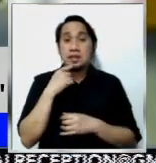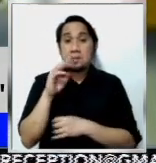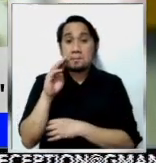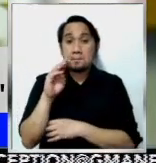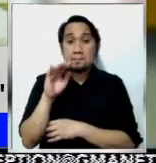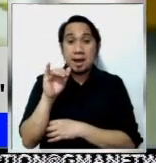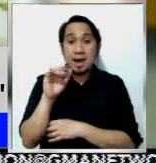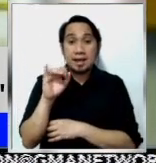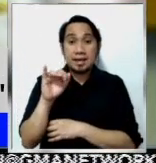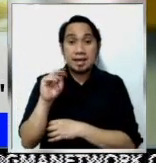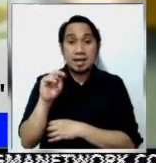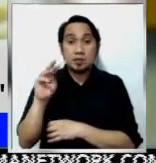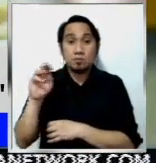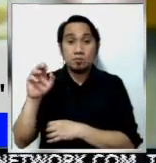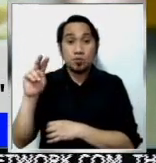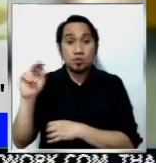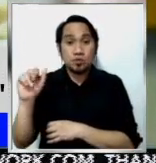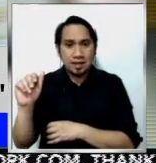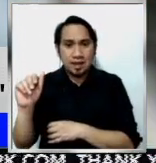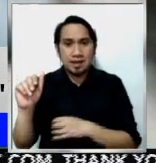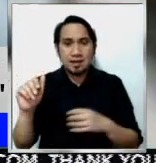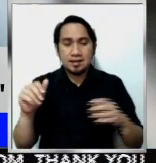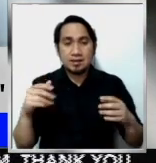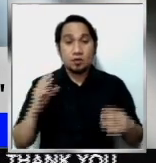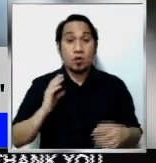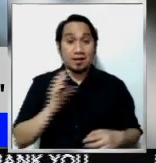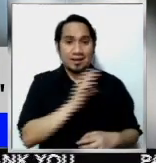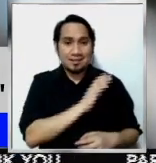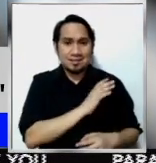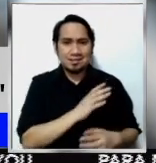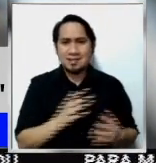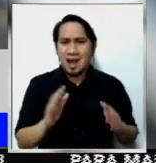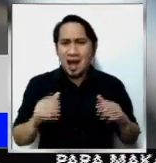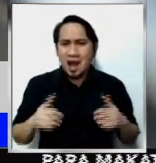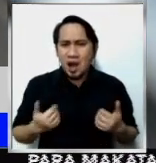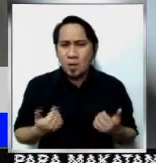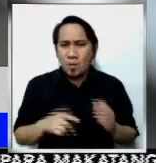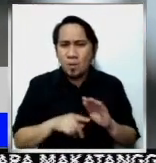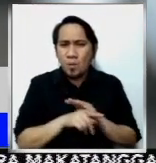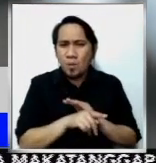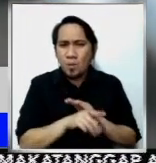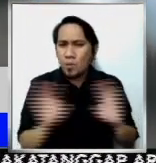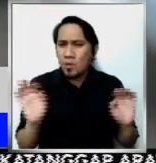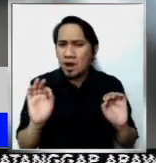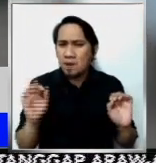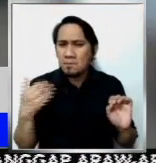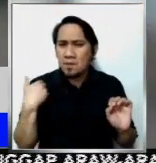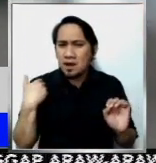paanong nakalusot ang Sinopharm vaccine kung wala itong application kahit para sa clinical trial?